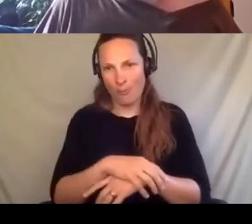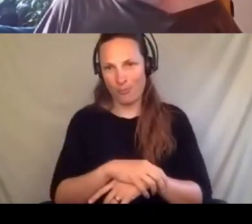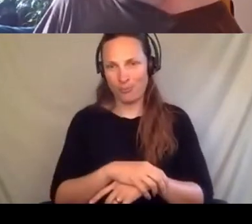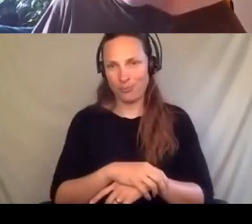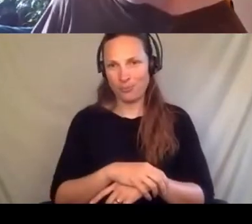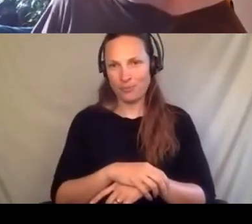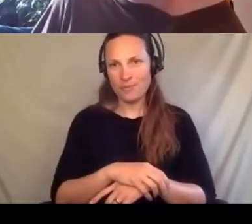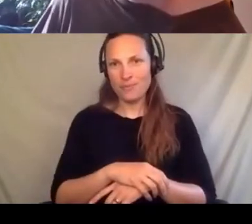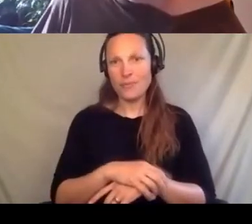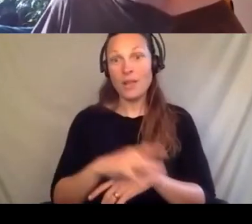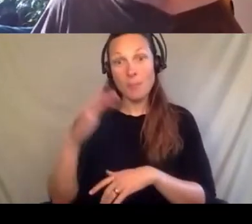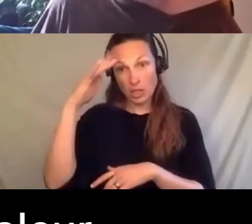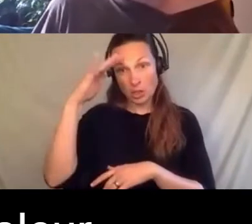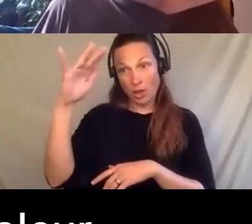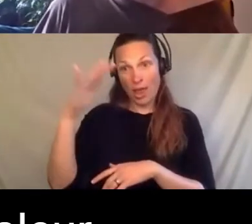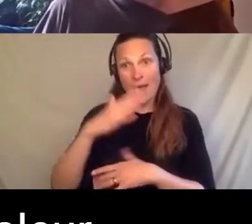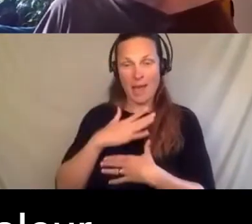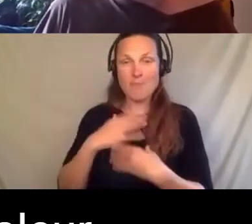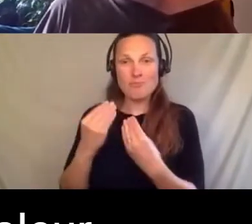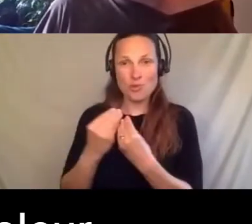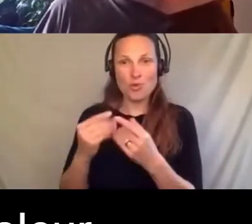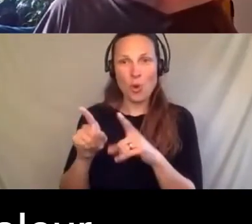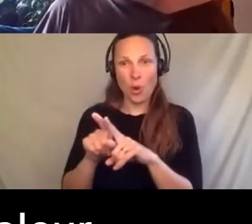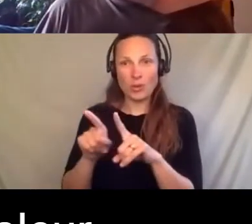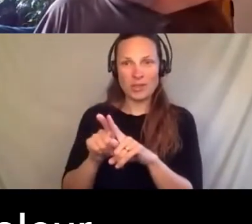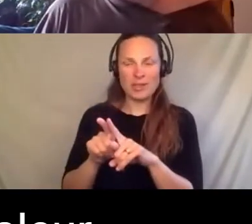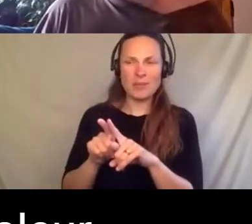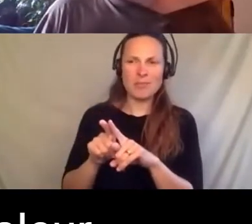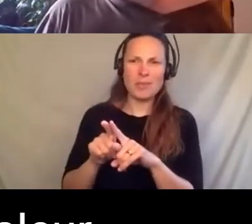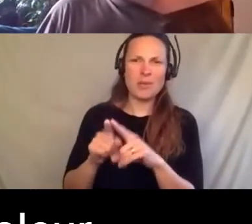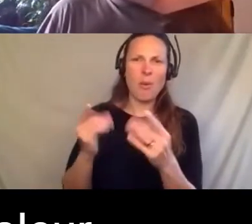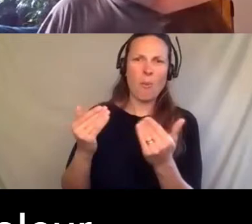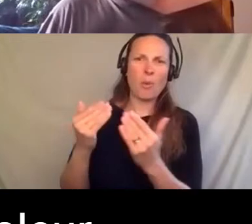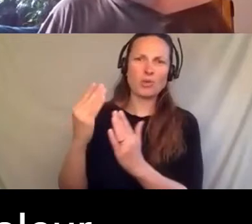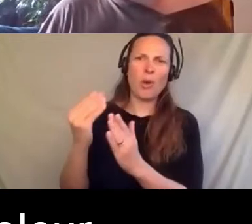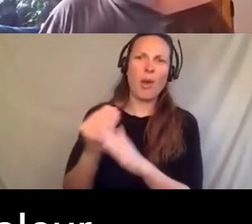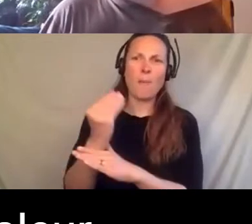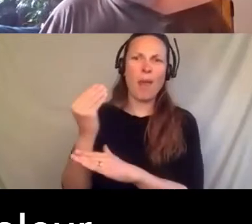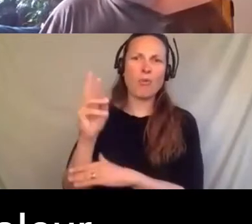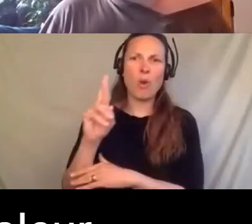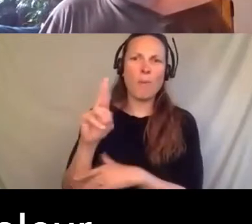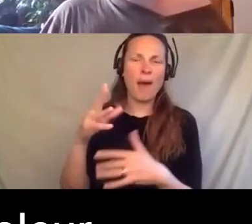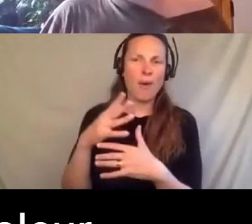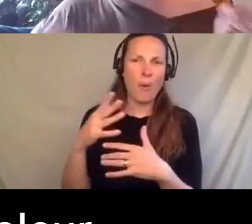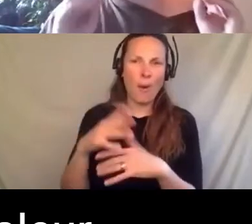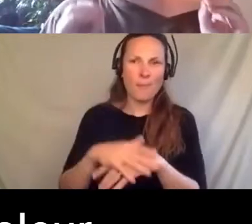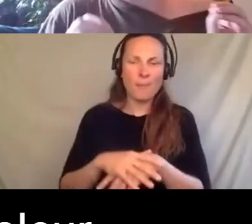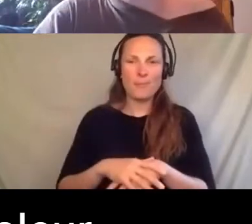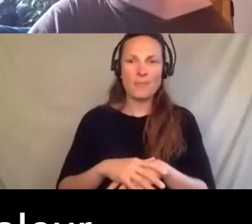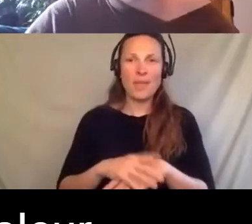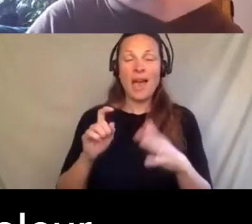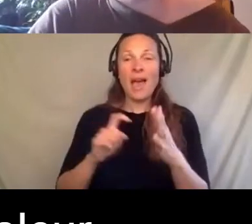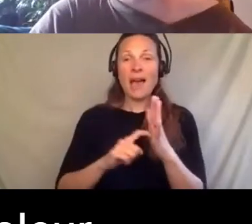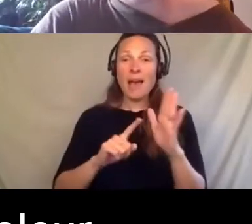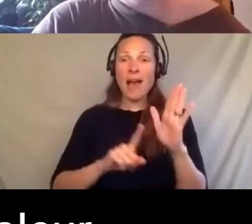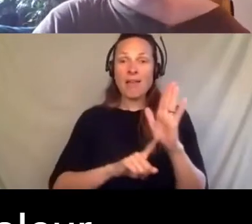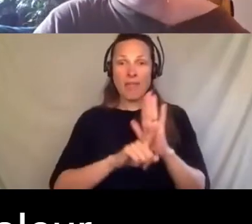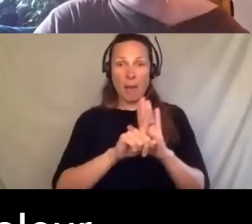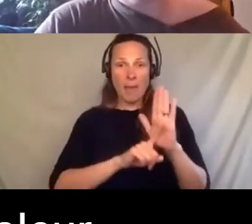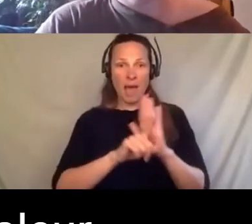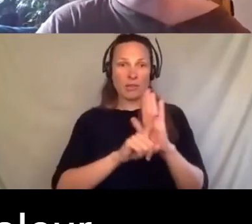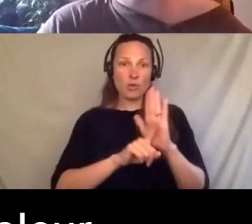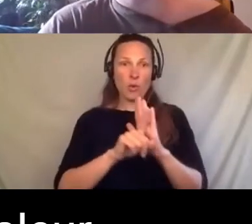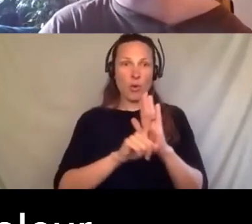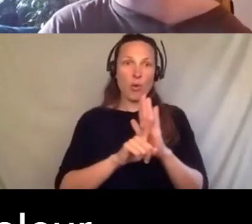ça aime beaucoup le soleil. Et donc, ses besoins au niveau de la chaleur, dès que les températures